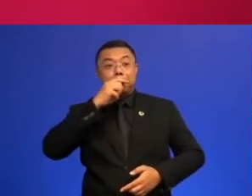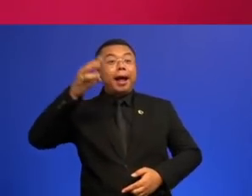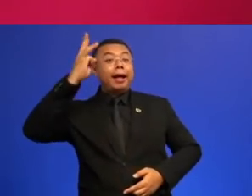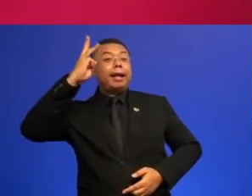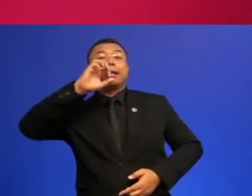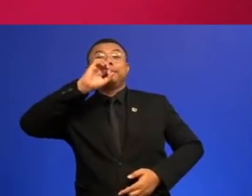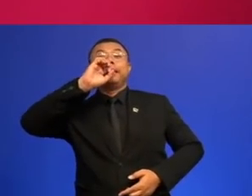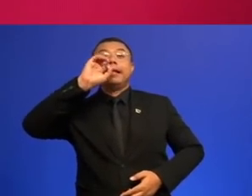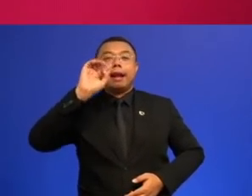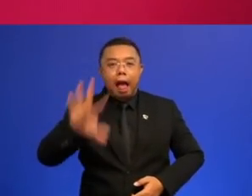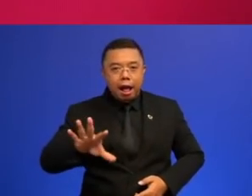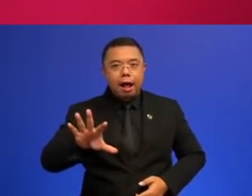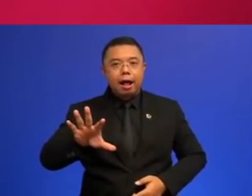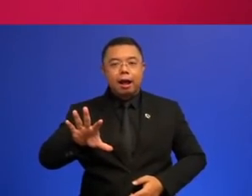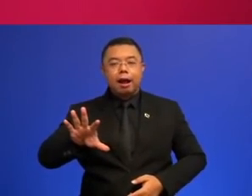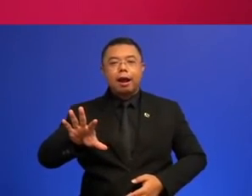Eras.